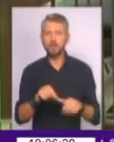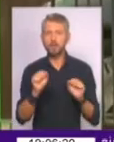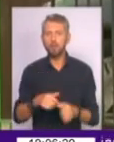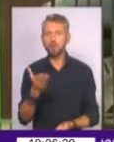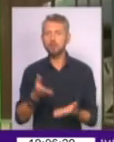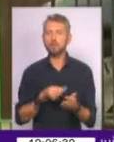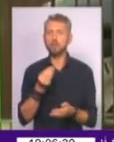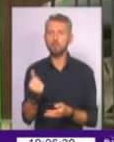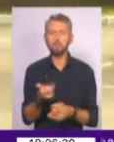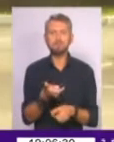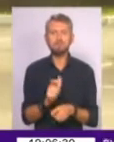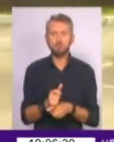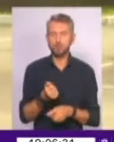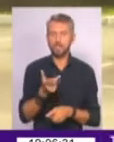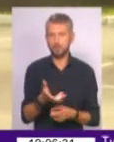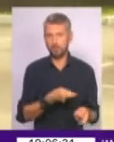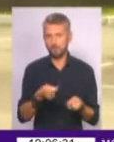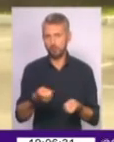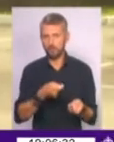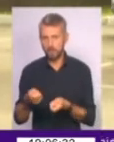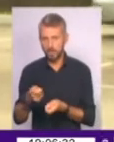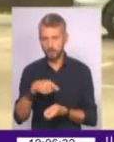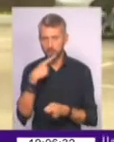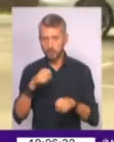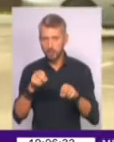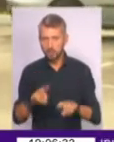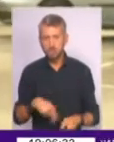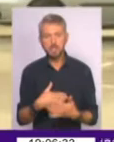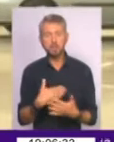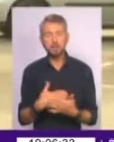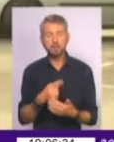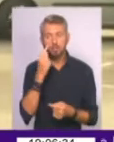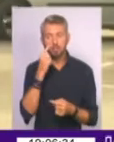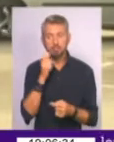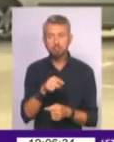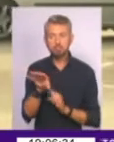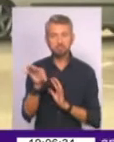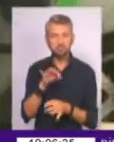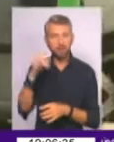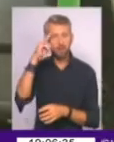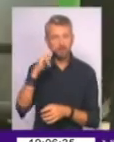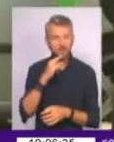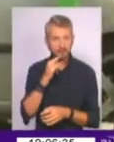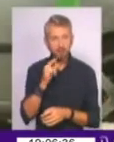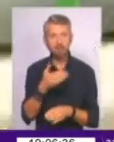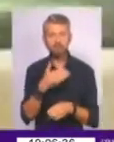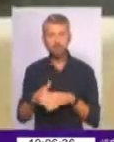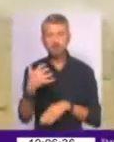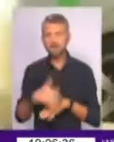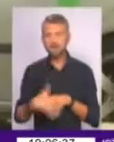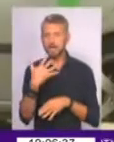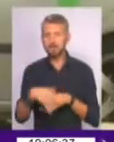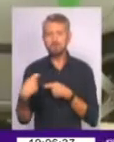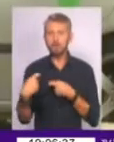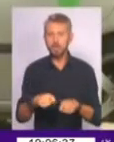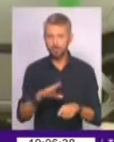закуповуючи газ у більшої кількості постачальників, наголошують експерти. Наприклад, звернути увагу на Казахстан, чия частка серед імпортерів в Україні